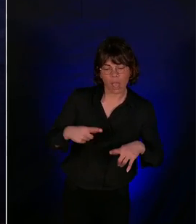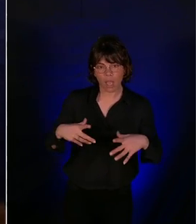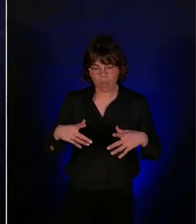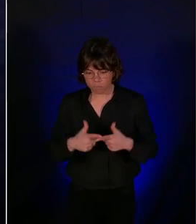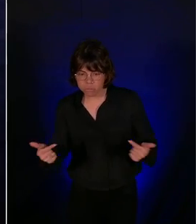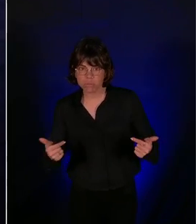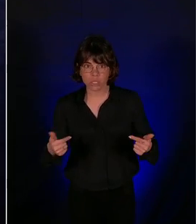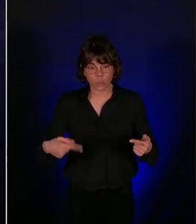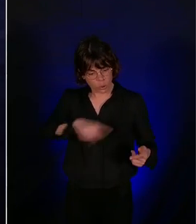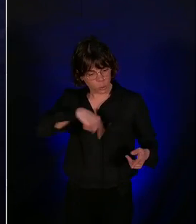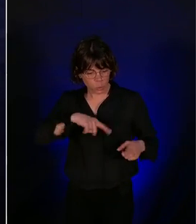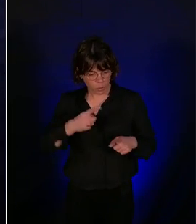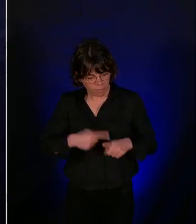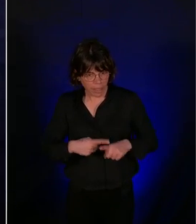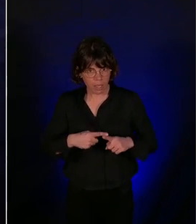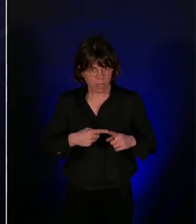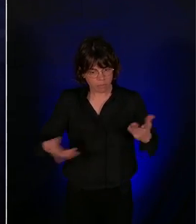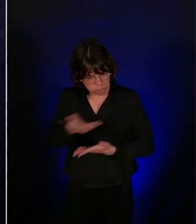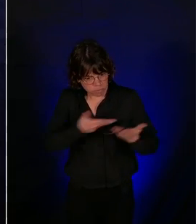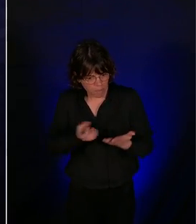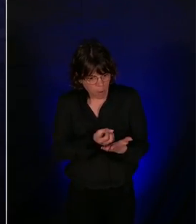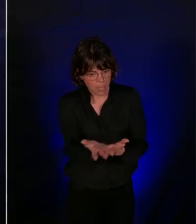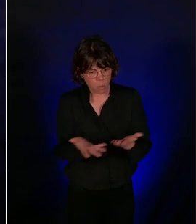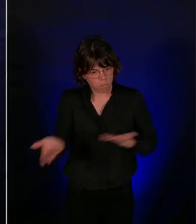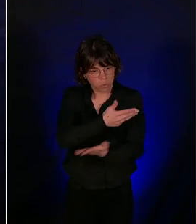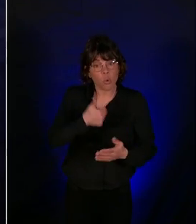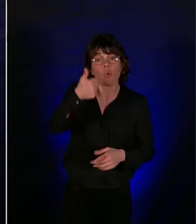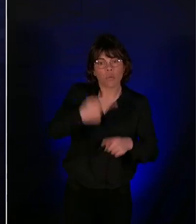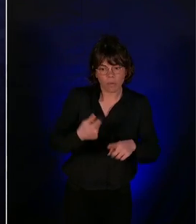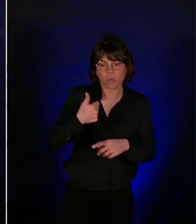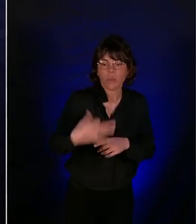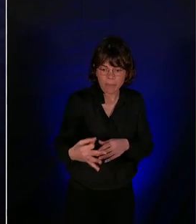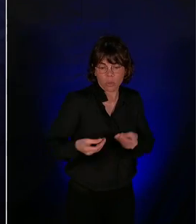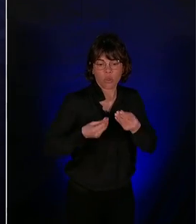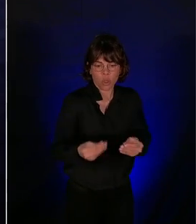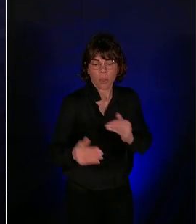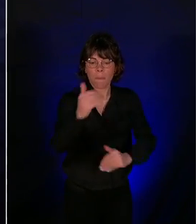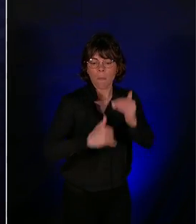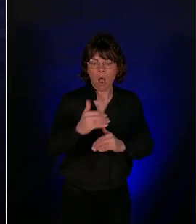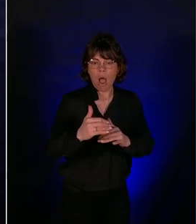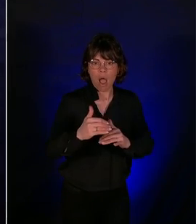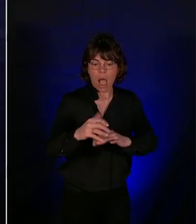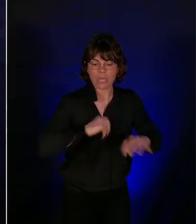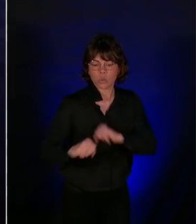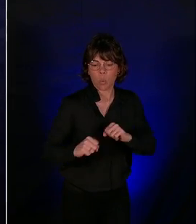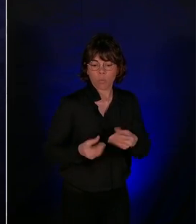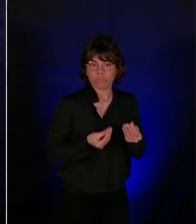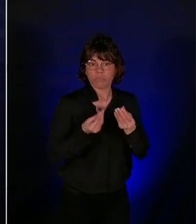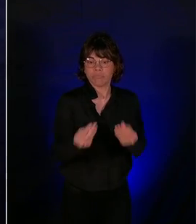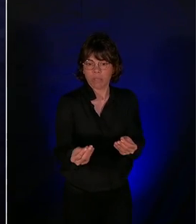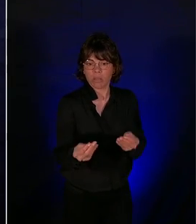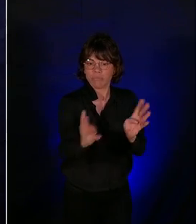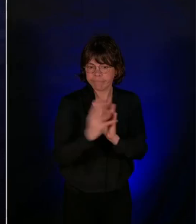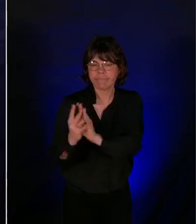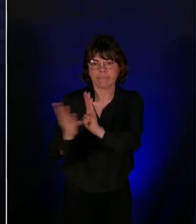côté de notre FD chacun a le même niveau d'information et une fois par semaine parte avec un plan d'action pour aller interpeller les personnes qui allent bien tant les